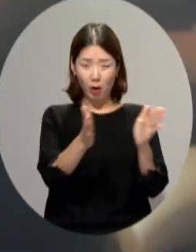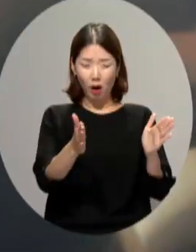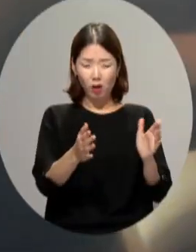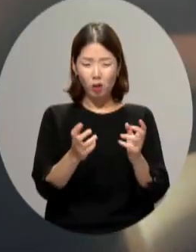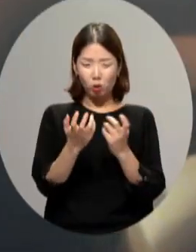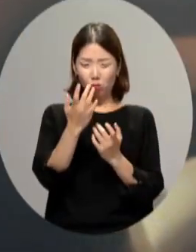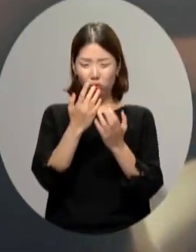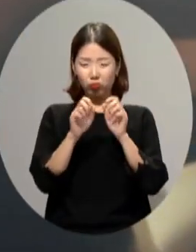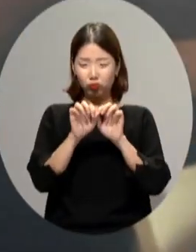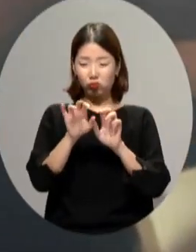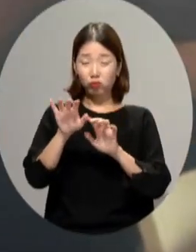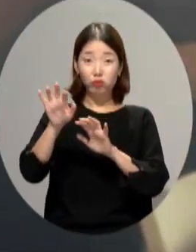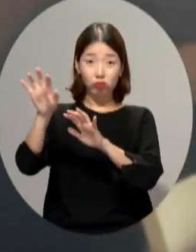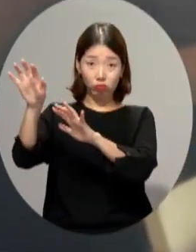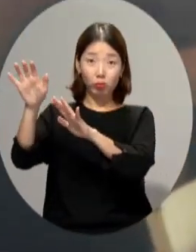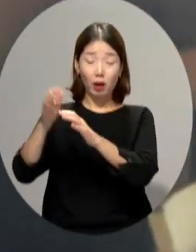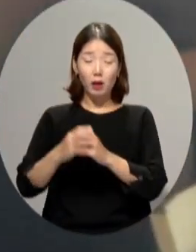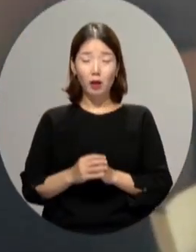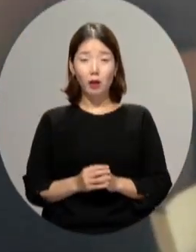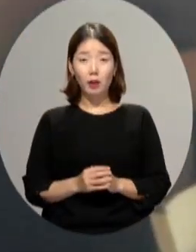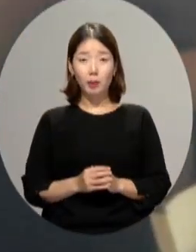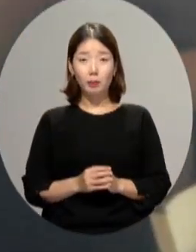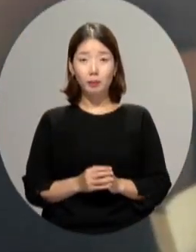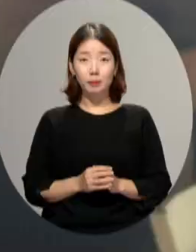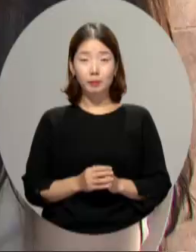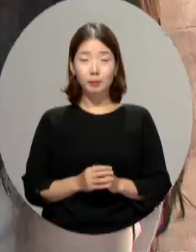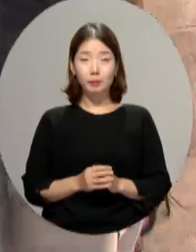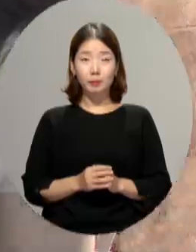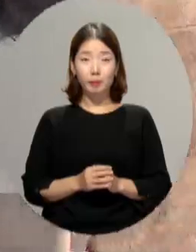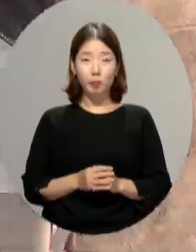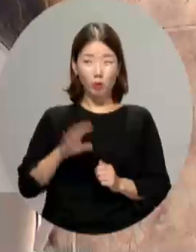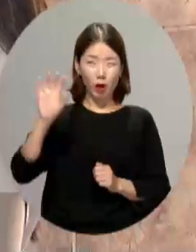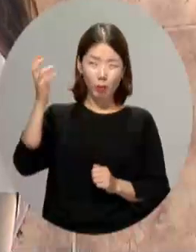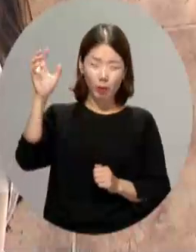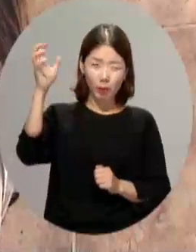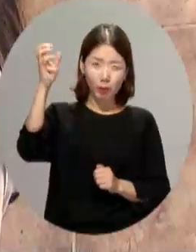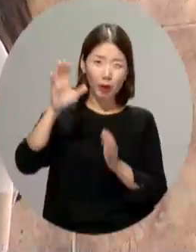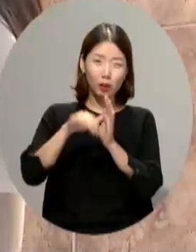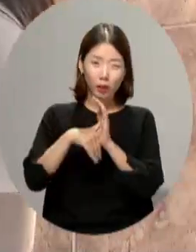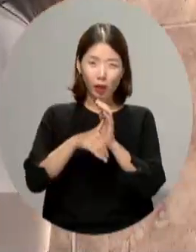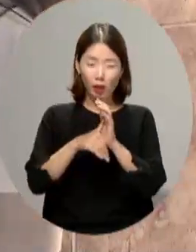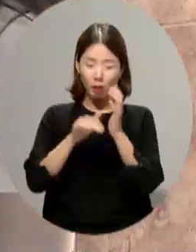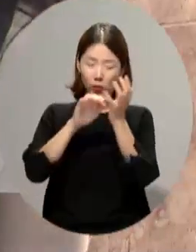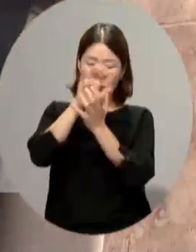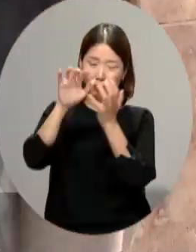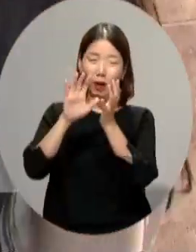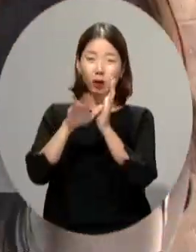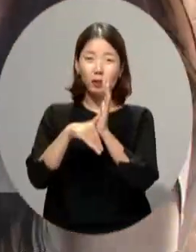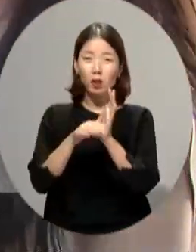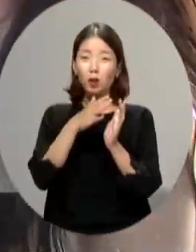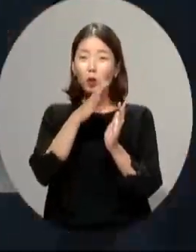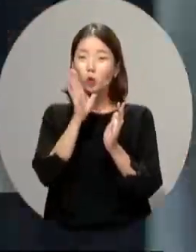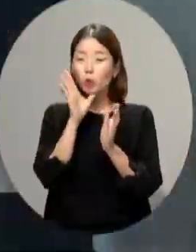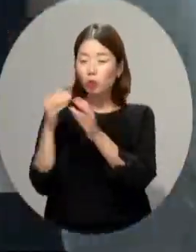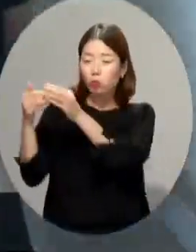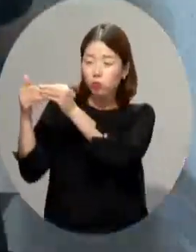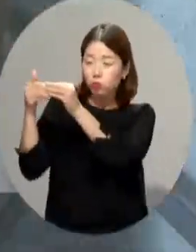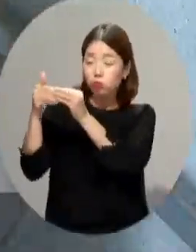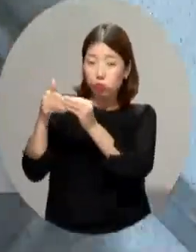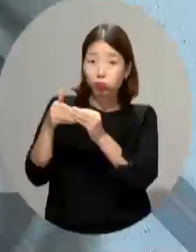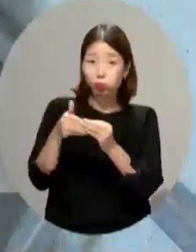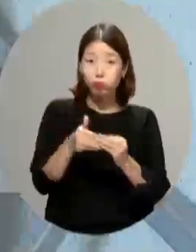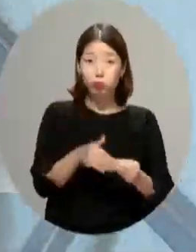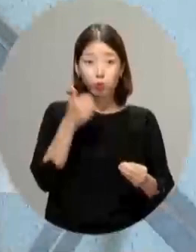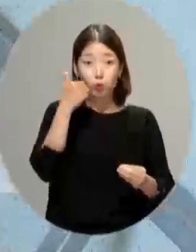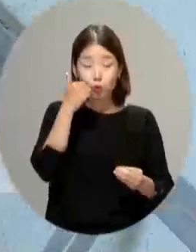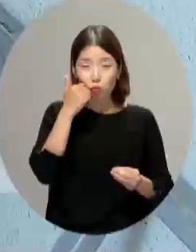매캐한 연기가 계단에 차오르기 시작했습니다. 화재 경보가 울리며 혼란한 틈 속에서 노부부를 부축하며 계단을 내려온